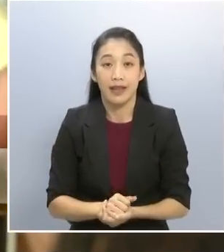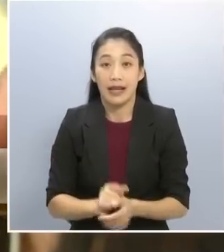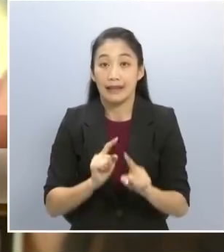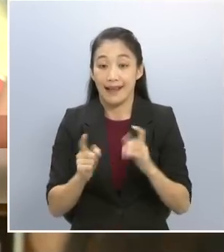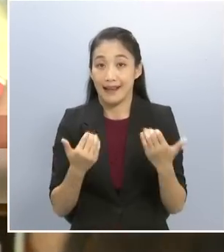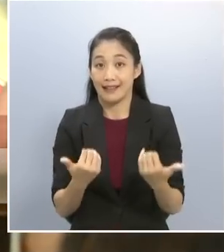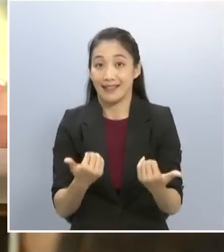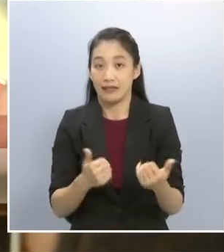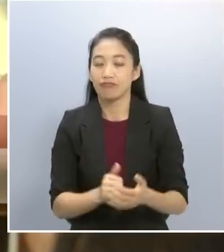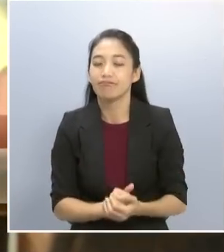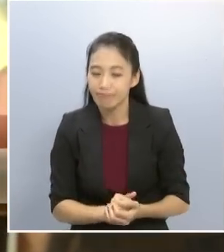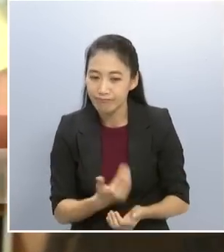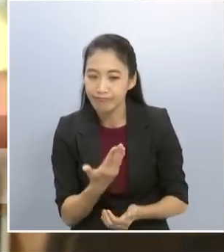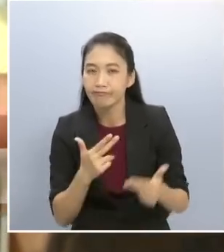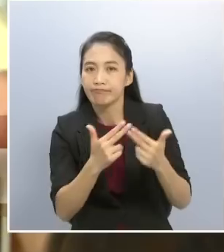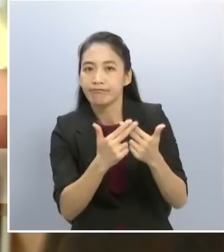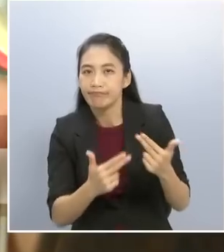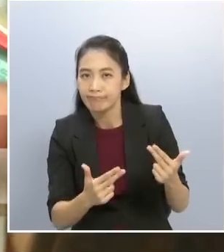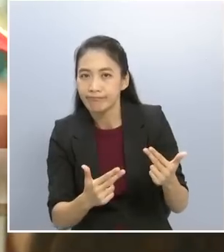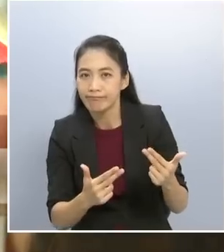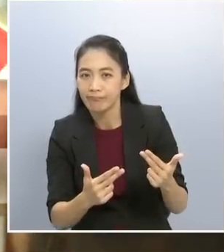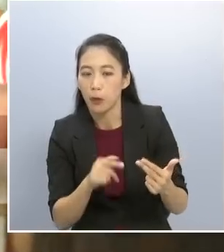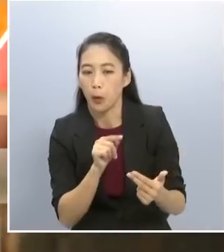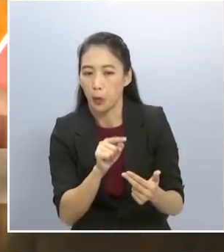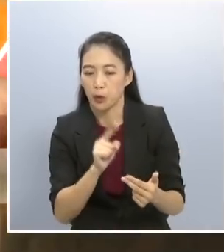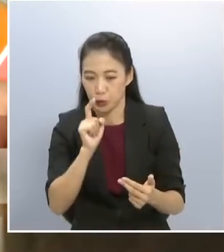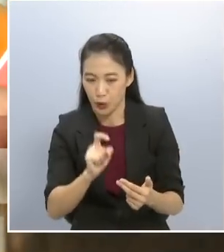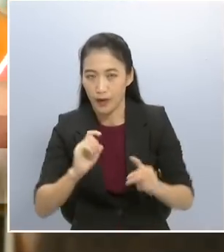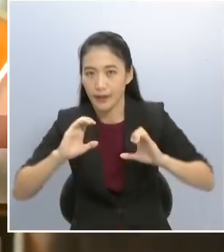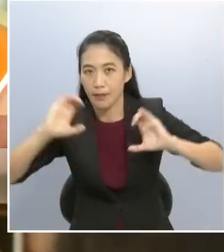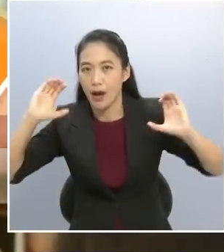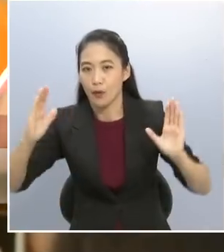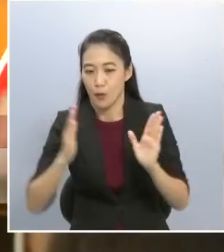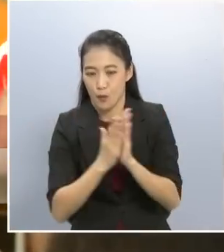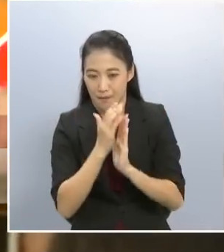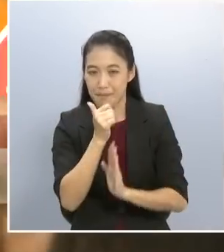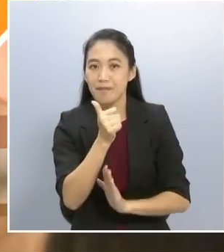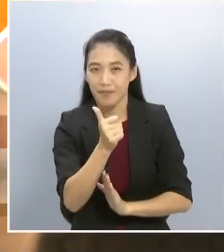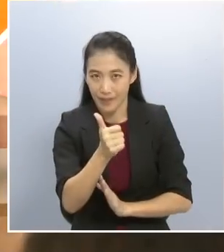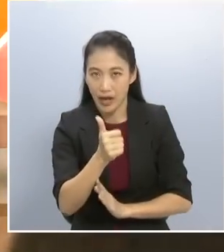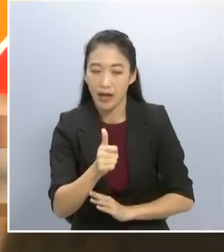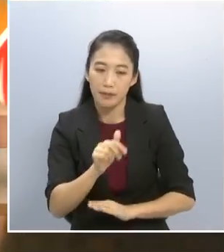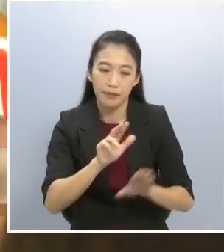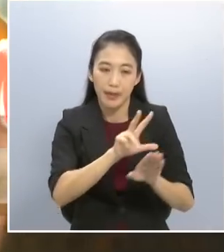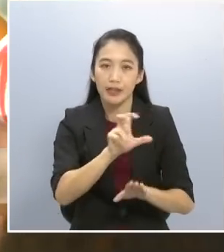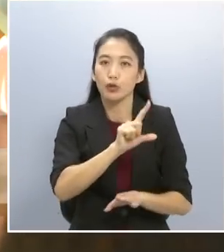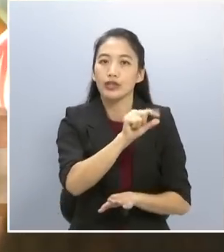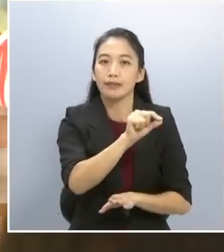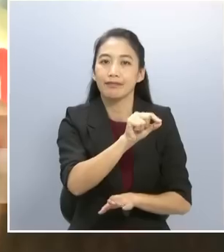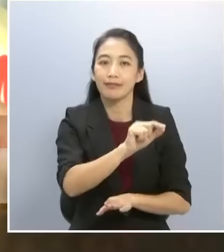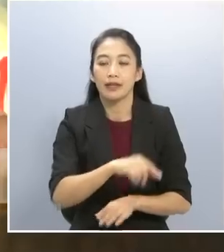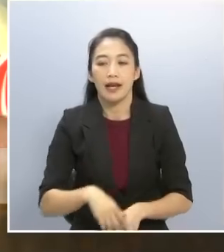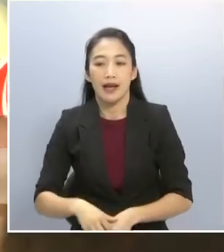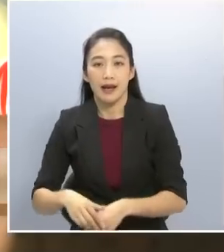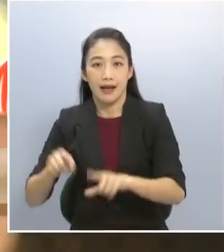สร้างชาติร่วมรัฐบาลโดยที่จะมีส.สพรรครัฐบาลเกินกว่า 320ก้าวกลายเป็นฝ่ายค้านเสนอ